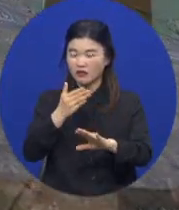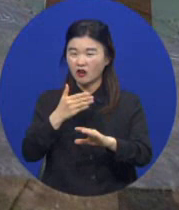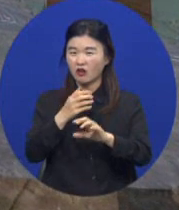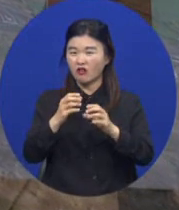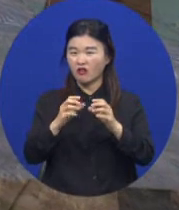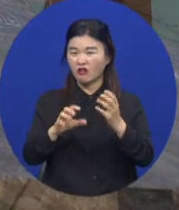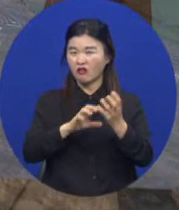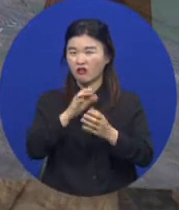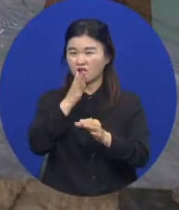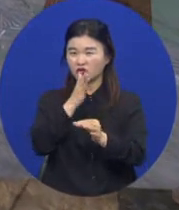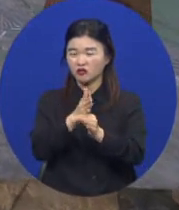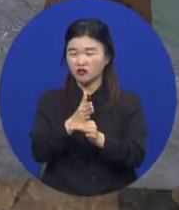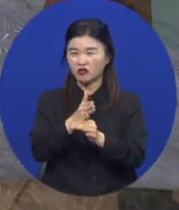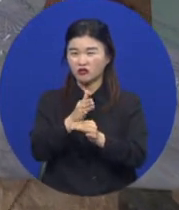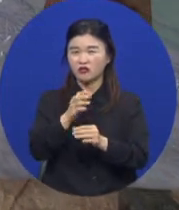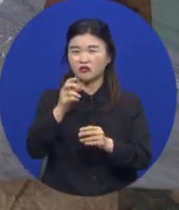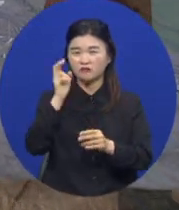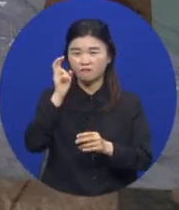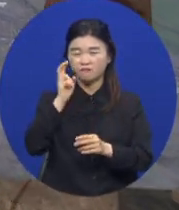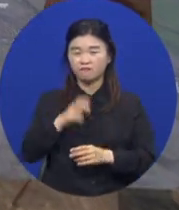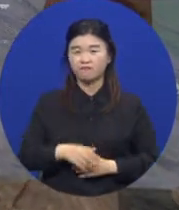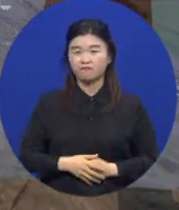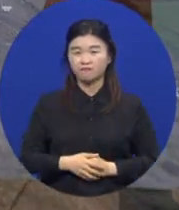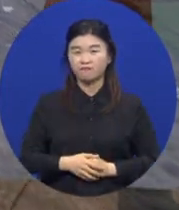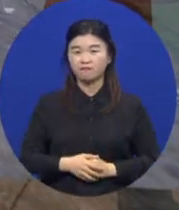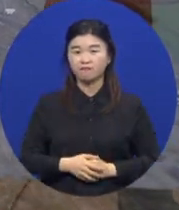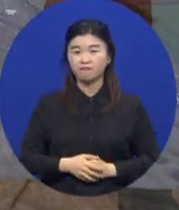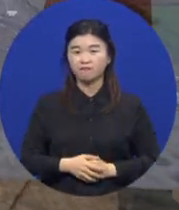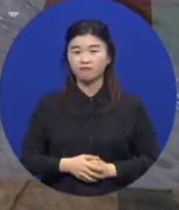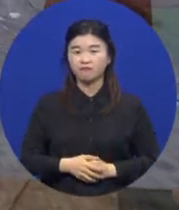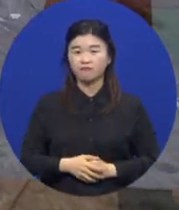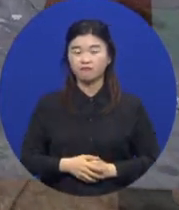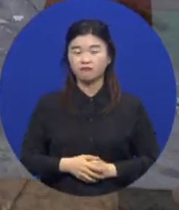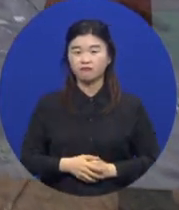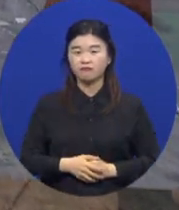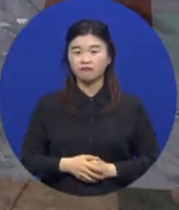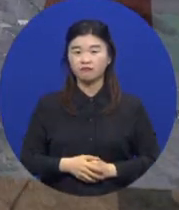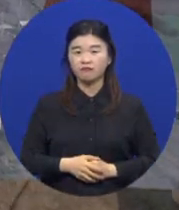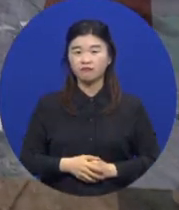갈수록 치열해질 것으로 보입니다. MBC 뉴스 조인호입니다.